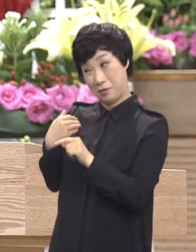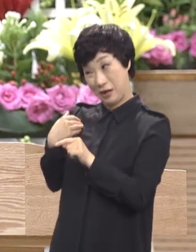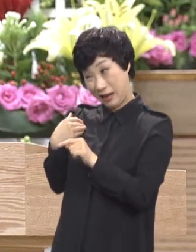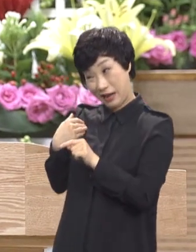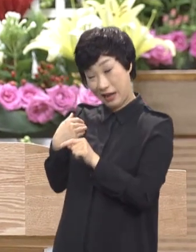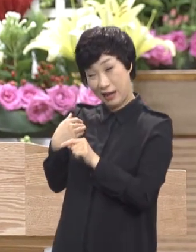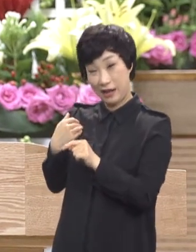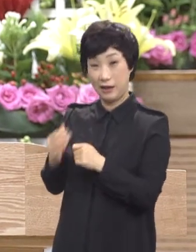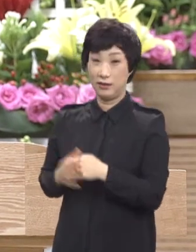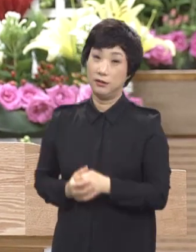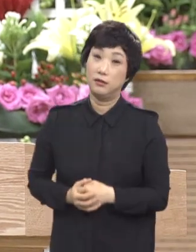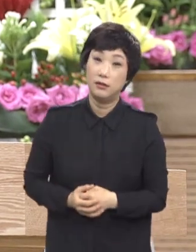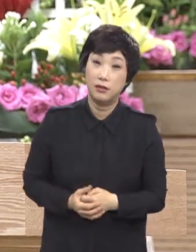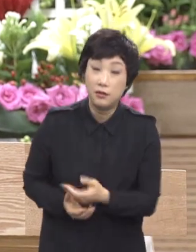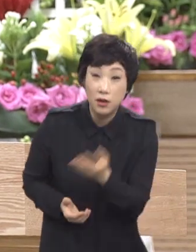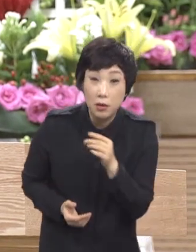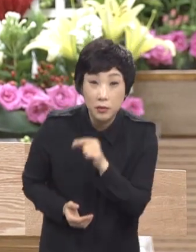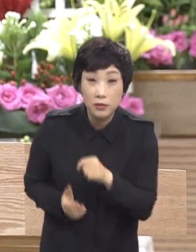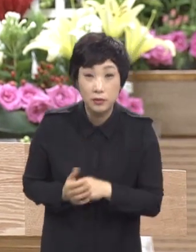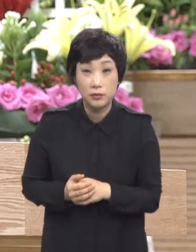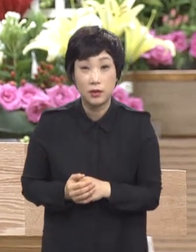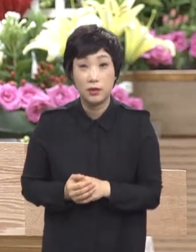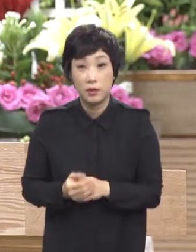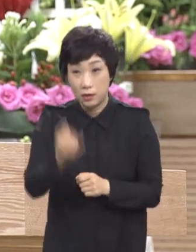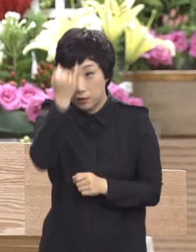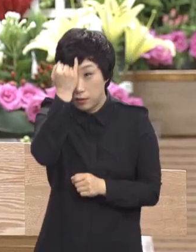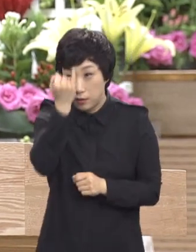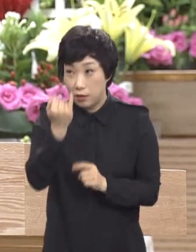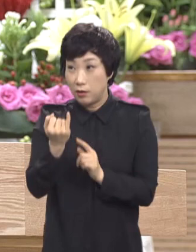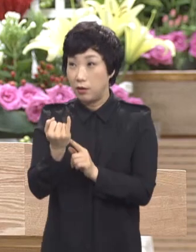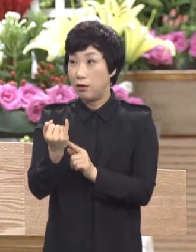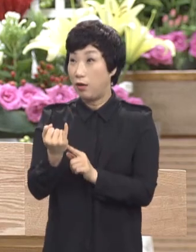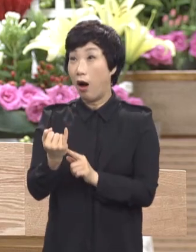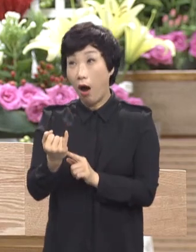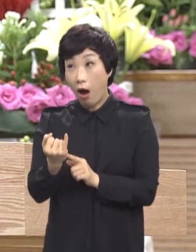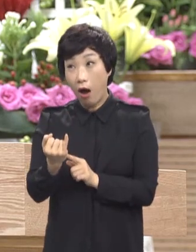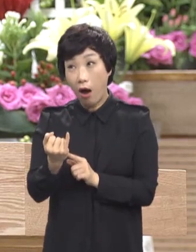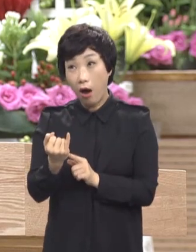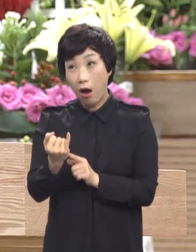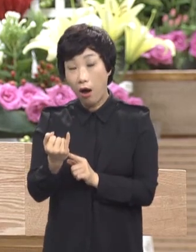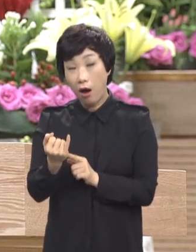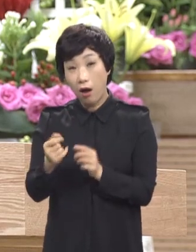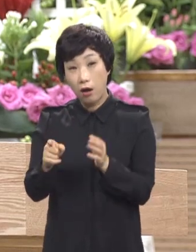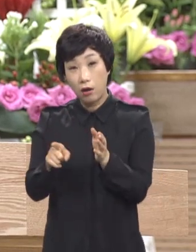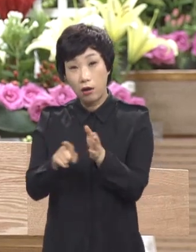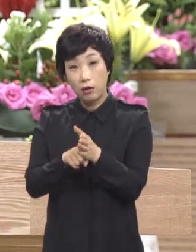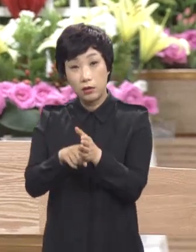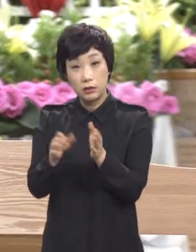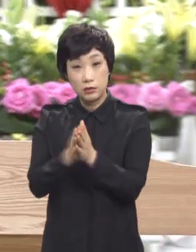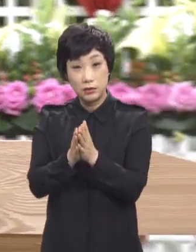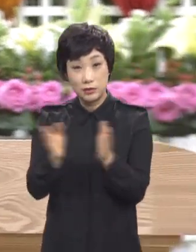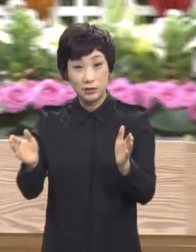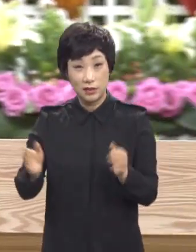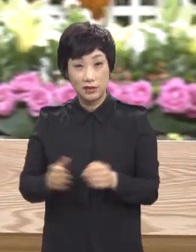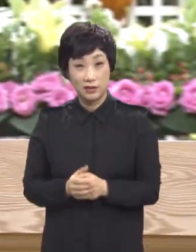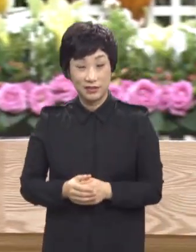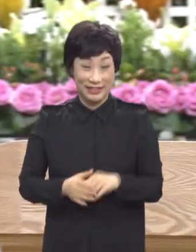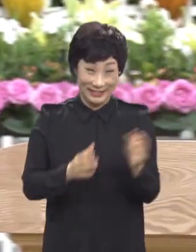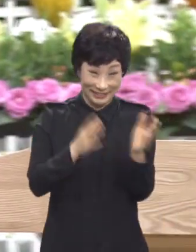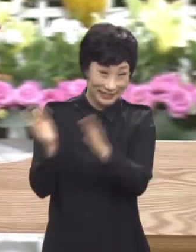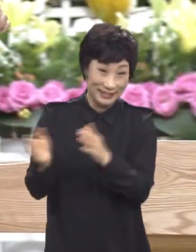놓쳐? 근데 그게 너무 믿어져. 아, 이 물병이 하는